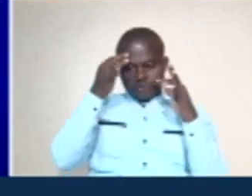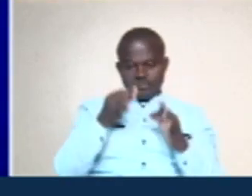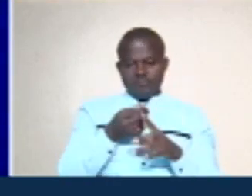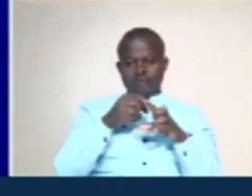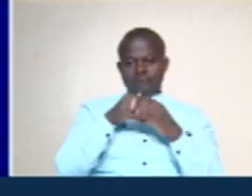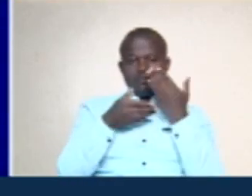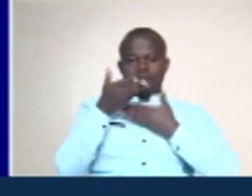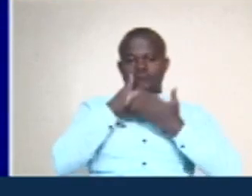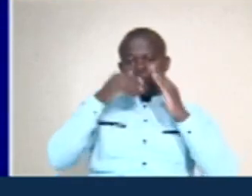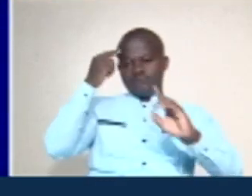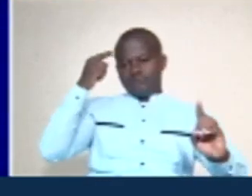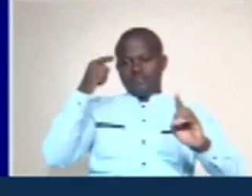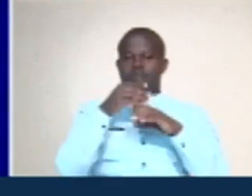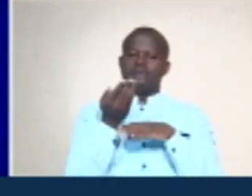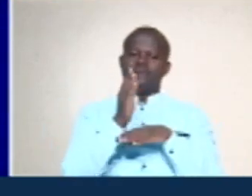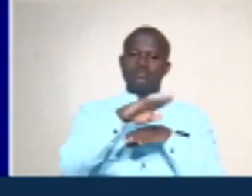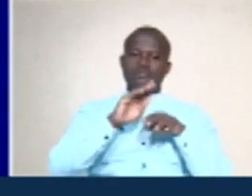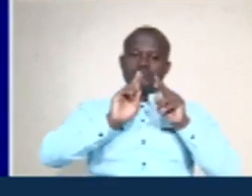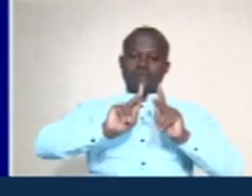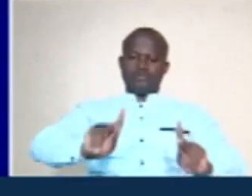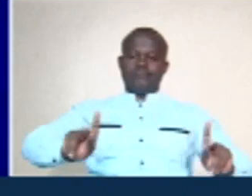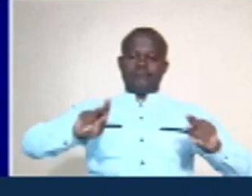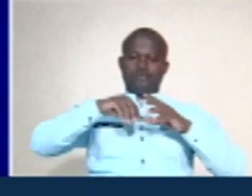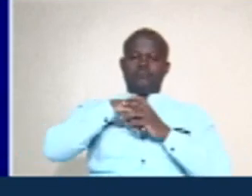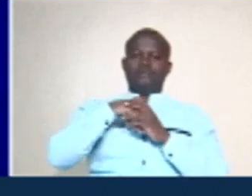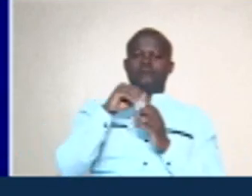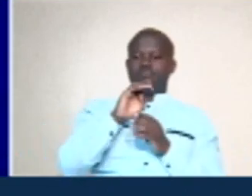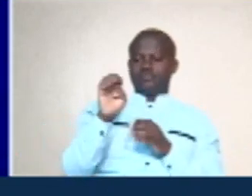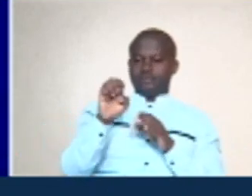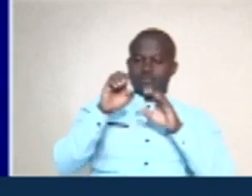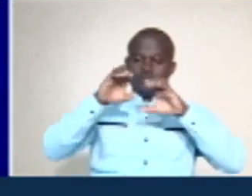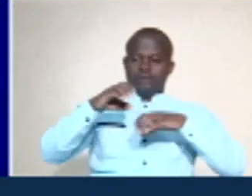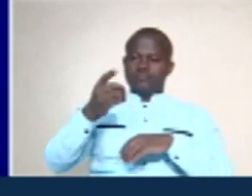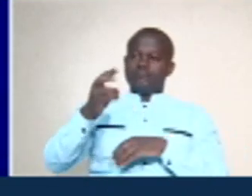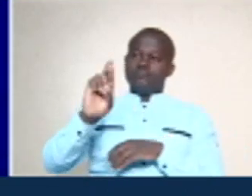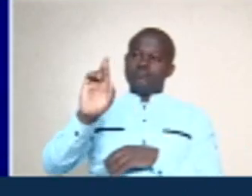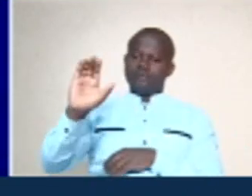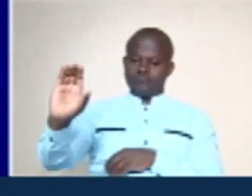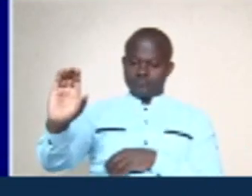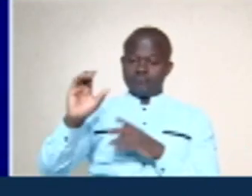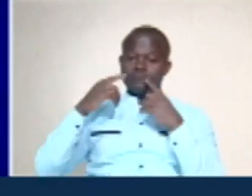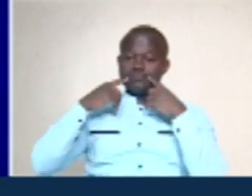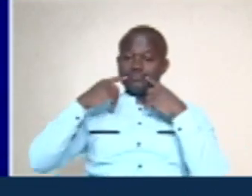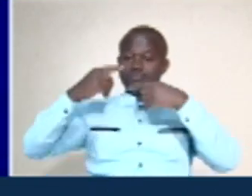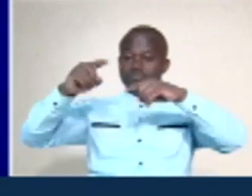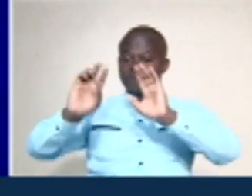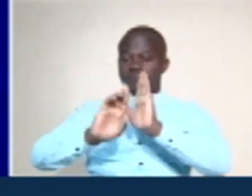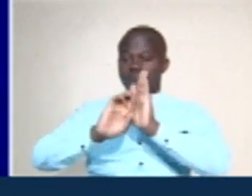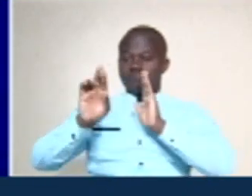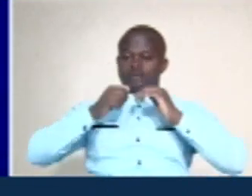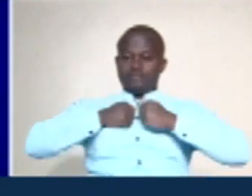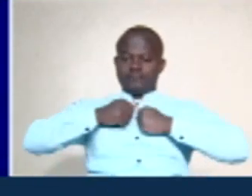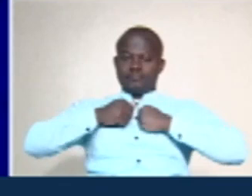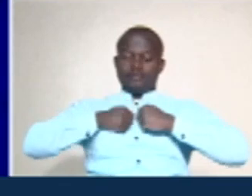mu biganiro bigamije kugarura amahoro mu burasirazuba bwa Repubulika ya Demokarasi ya Congo. Ibyo bitangajwe kandi na Ambasaderi w'u